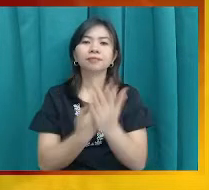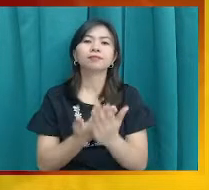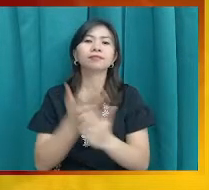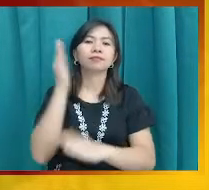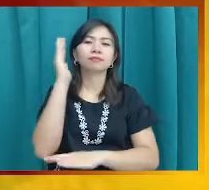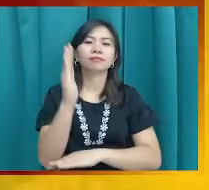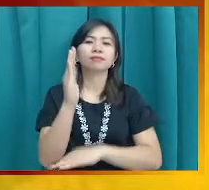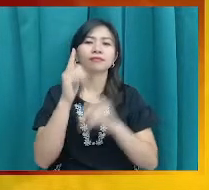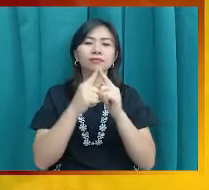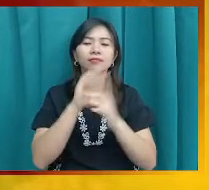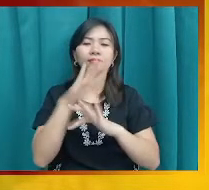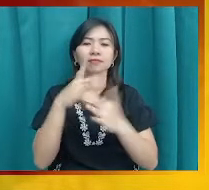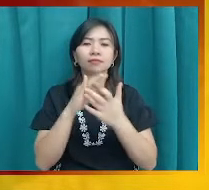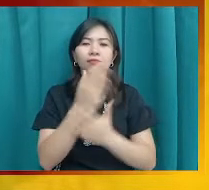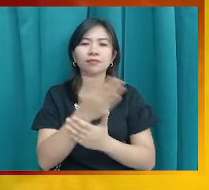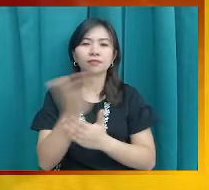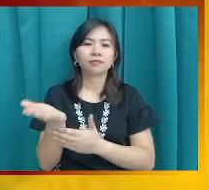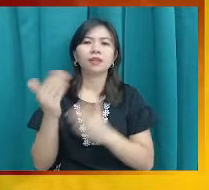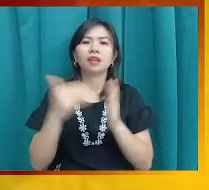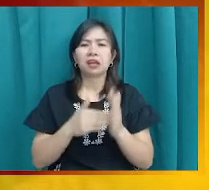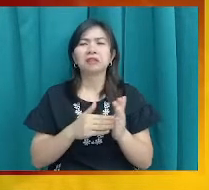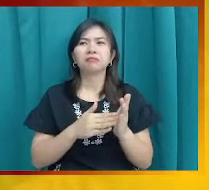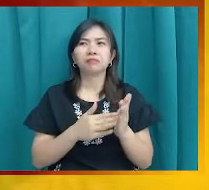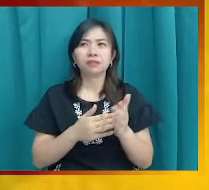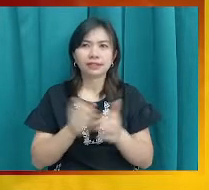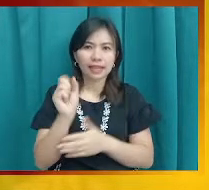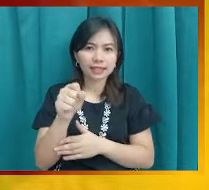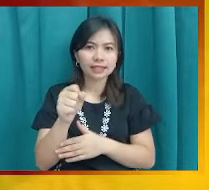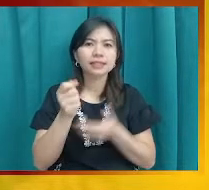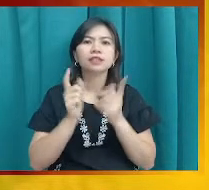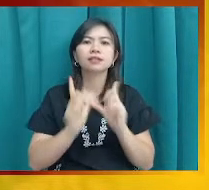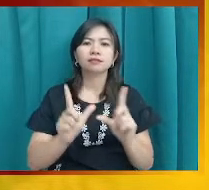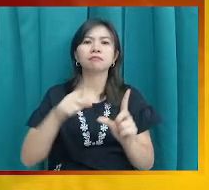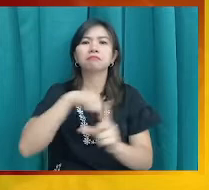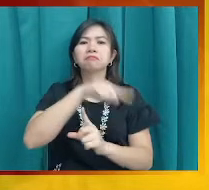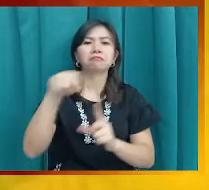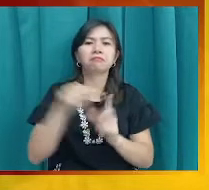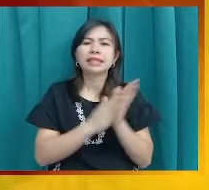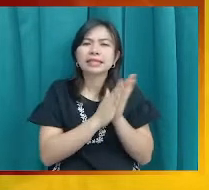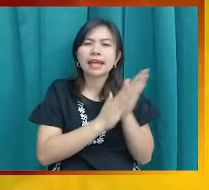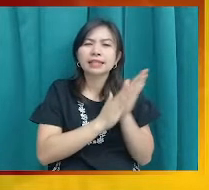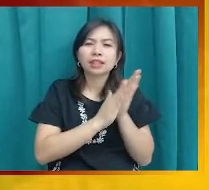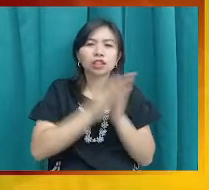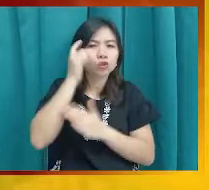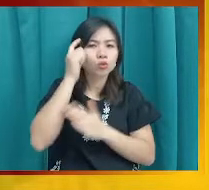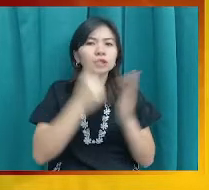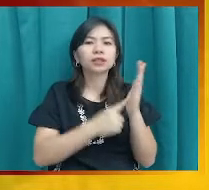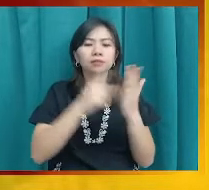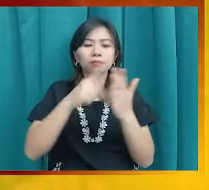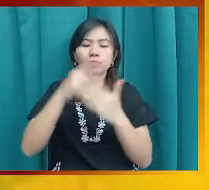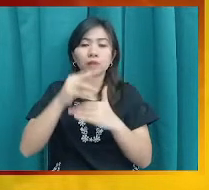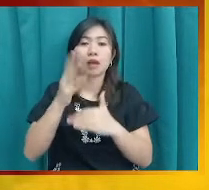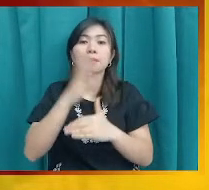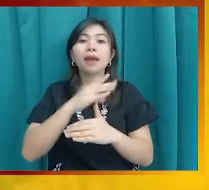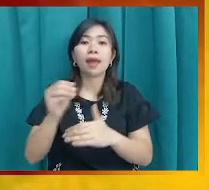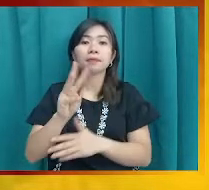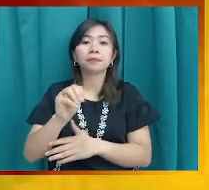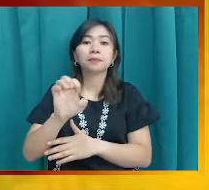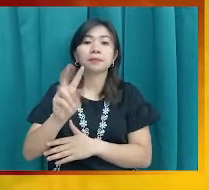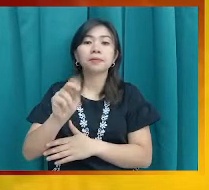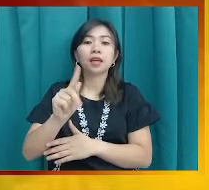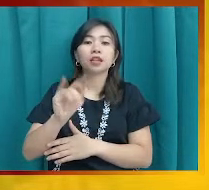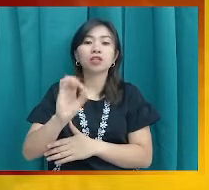sa inyo pong lahat. Let us all get excited. Let us all be a part of this program. Tag the names of your friends,